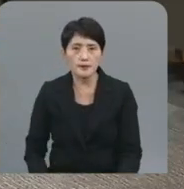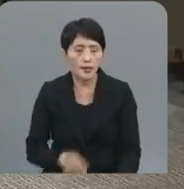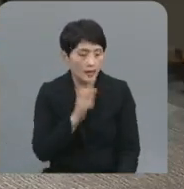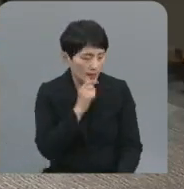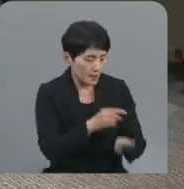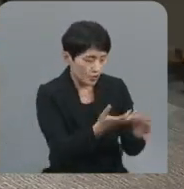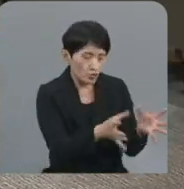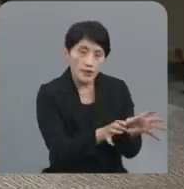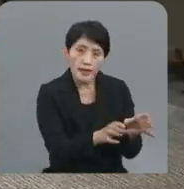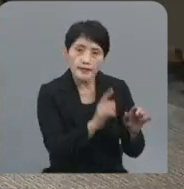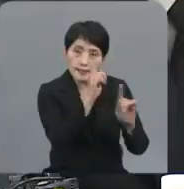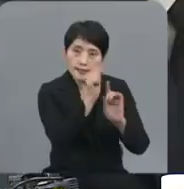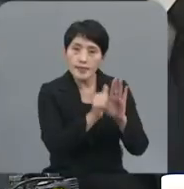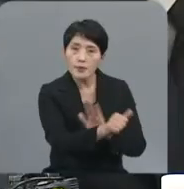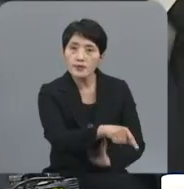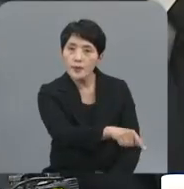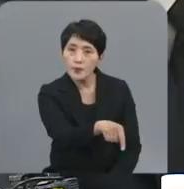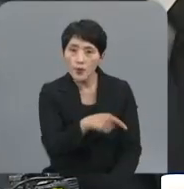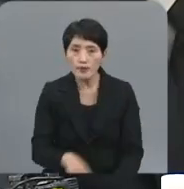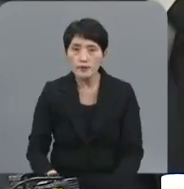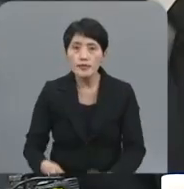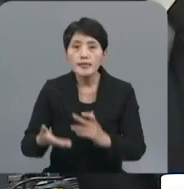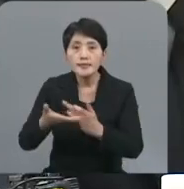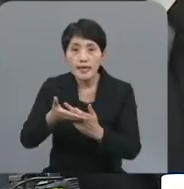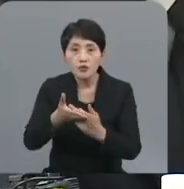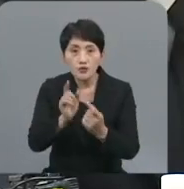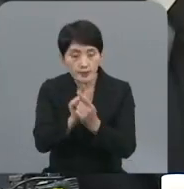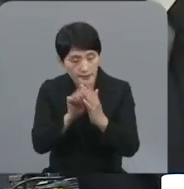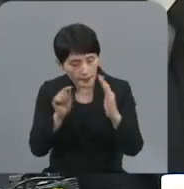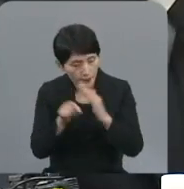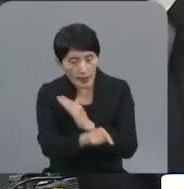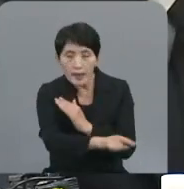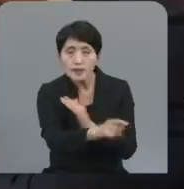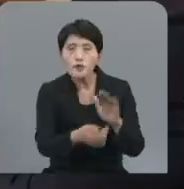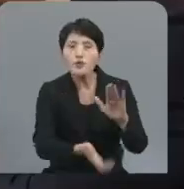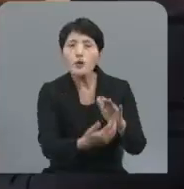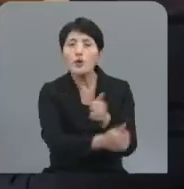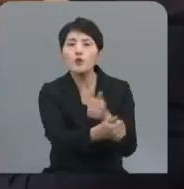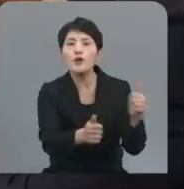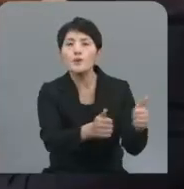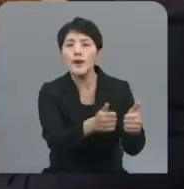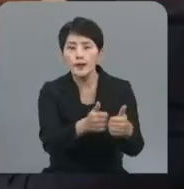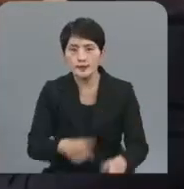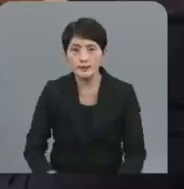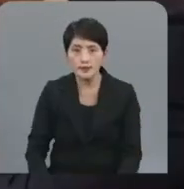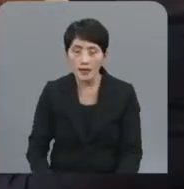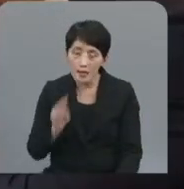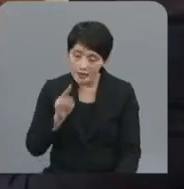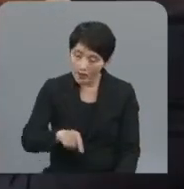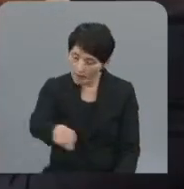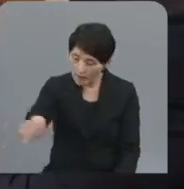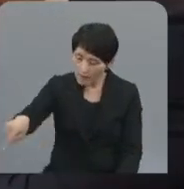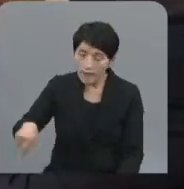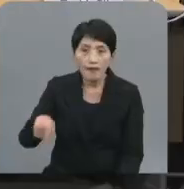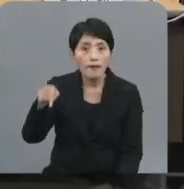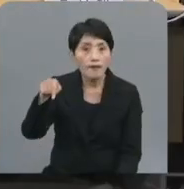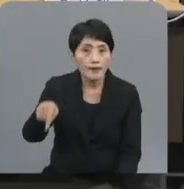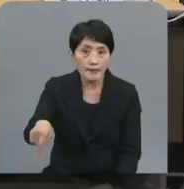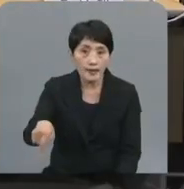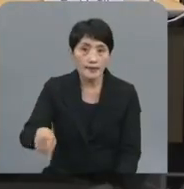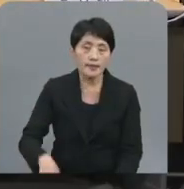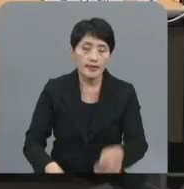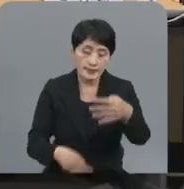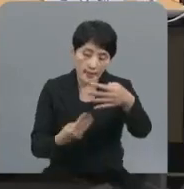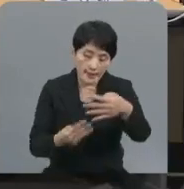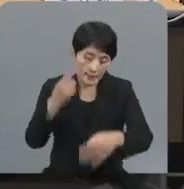đã tổ chức cuộc họp ủy ban tối cao đảng tại đảo Jeju với sự tham dự của Ban Lãnh của bạn gồm chủ tịch Đảng là ichremium đằng này